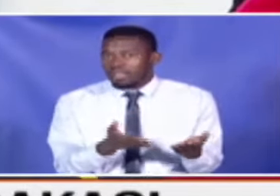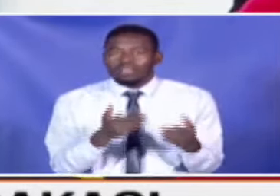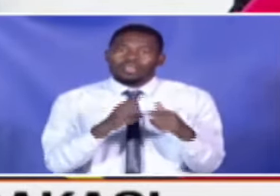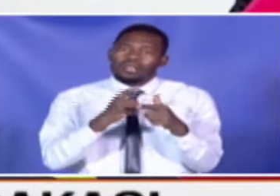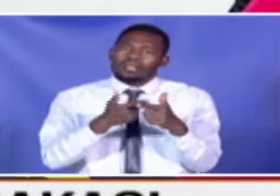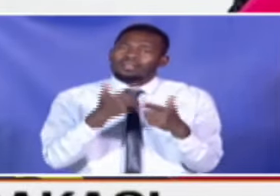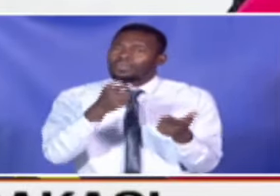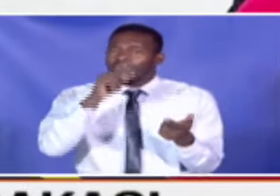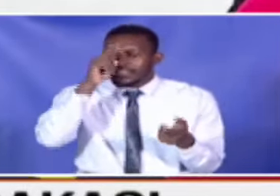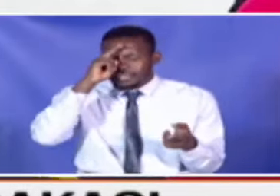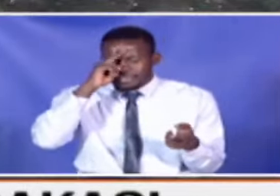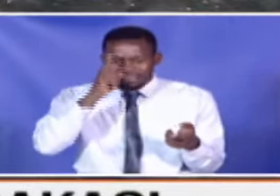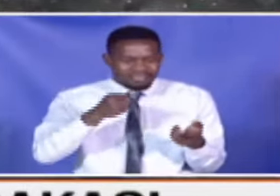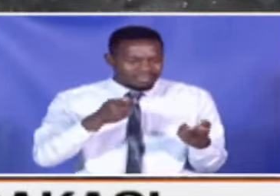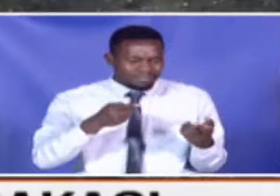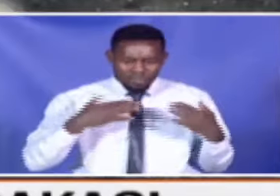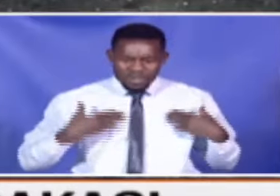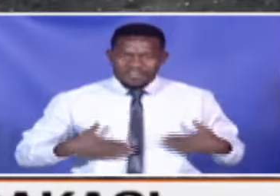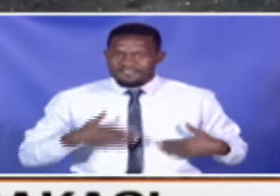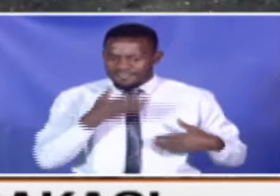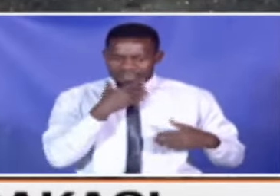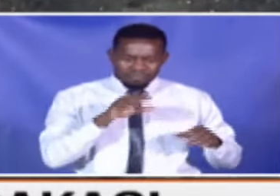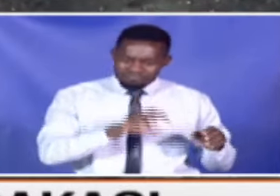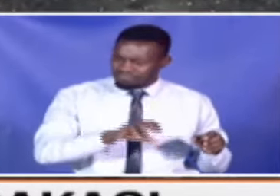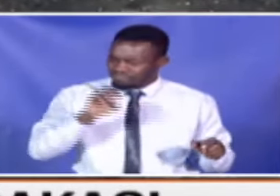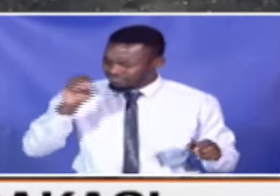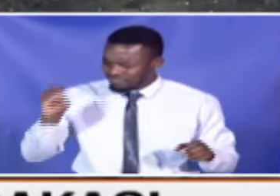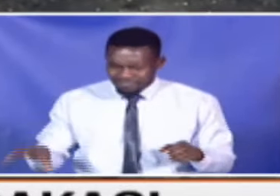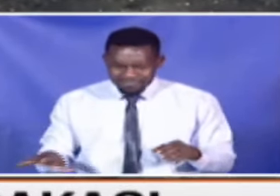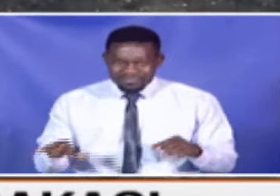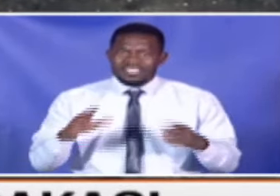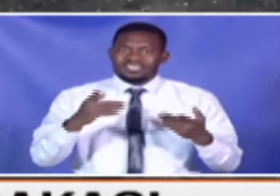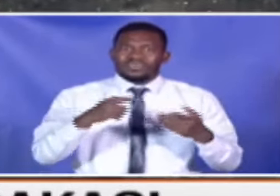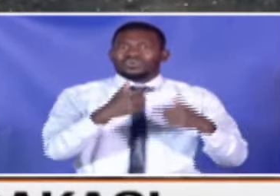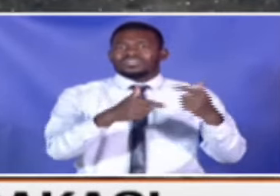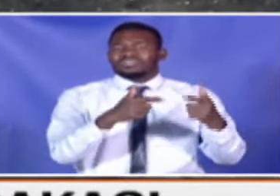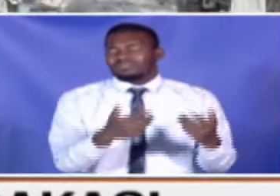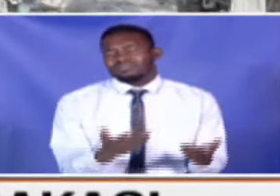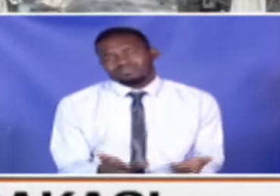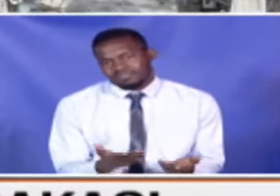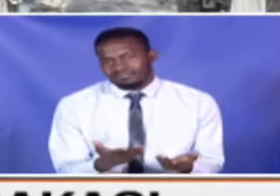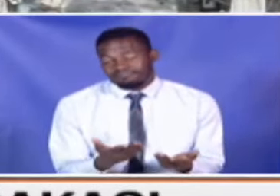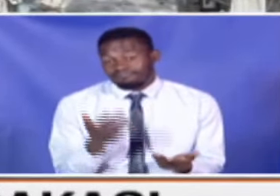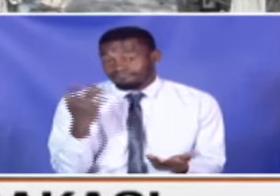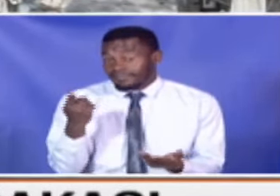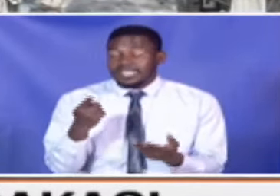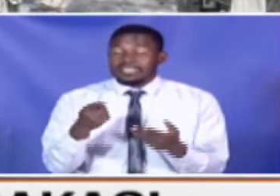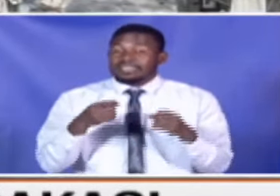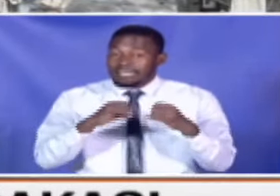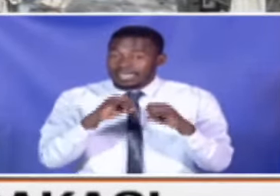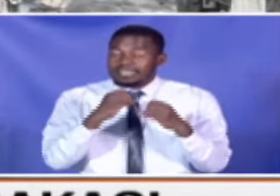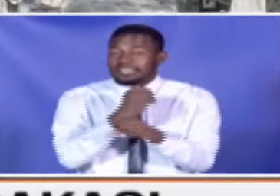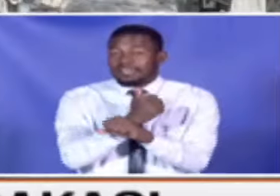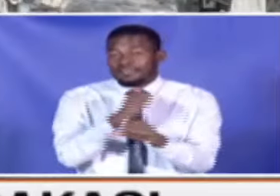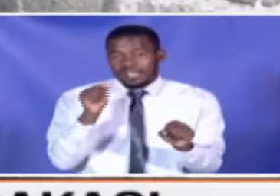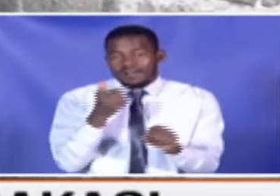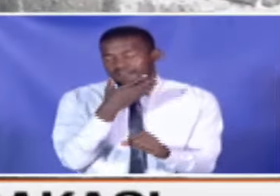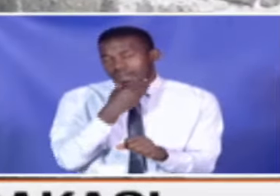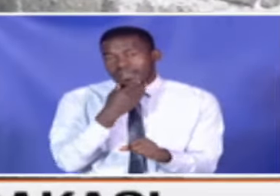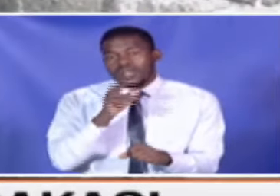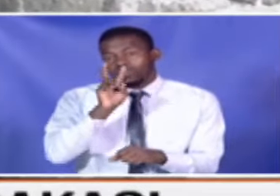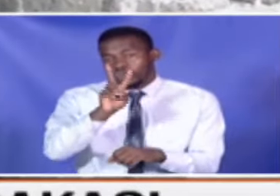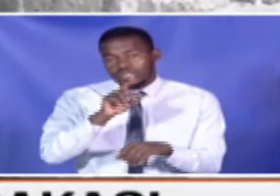pale. Nikashangaa, ai. Lihanga anasimulia namna alivyojaribu kumuokoa babake mara mbili baada ya gari